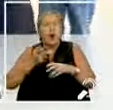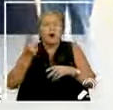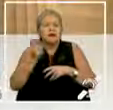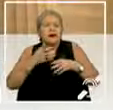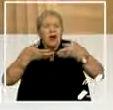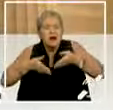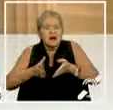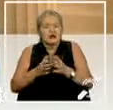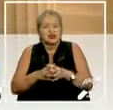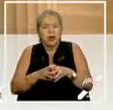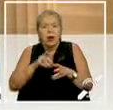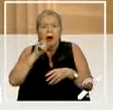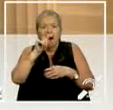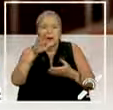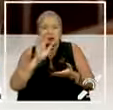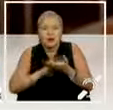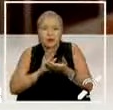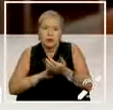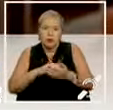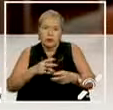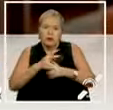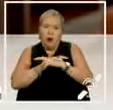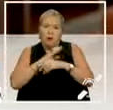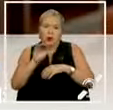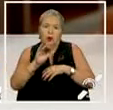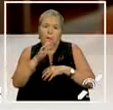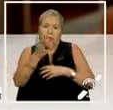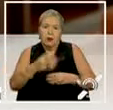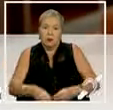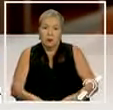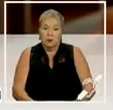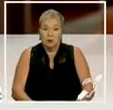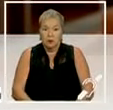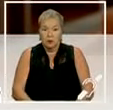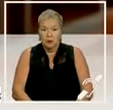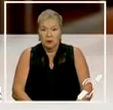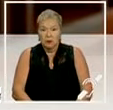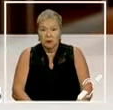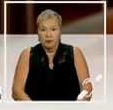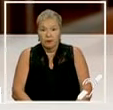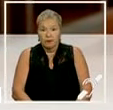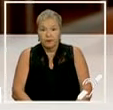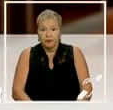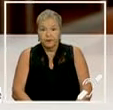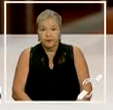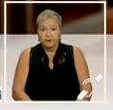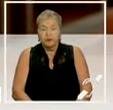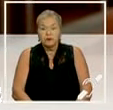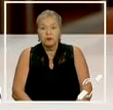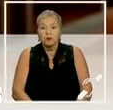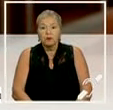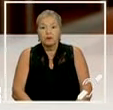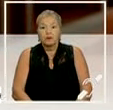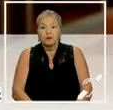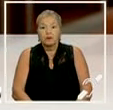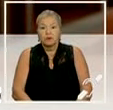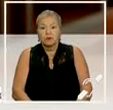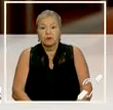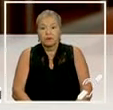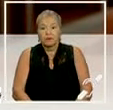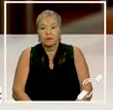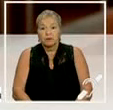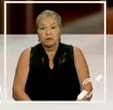și aceasta a fost cauza deceselor. I'm too absolutely relieved that Kathleen Folbig has been pardoned. It's